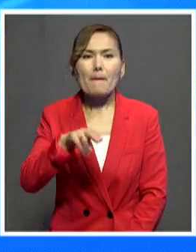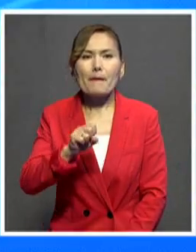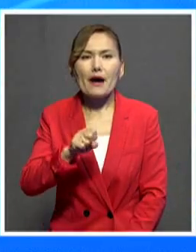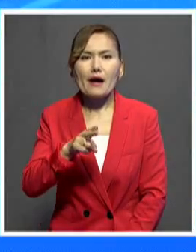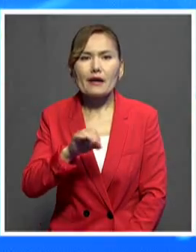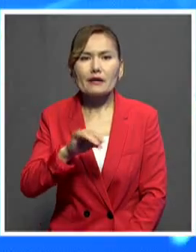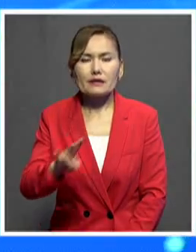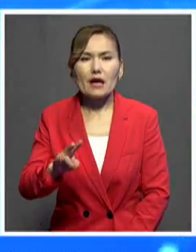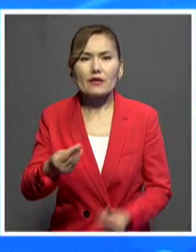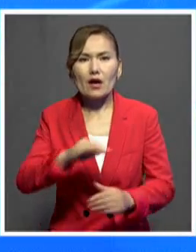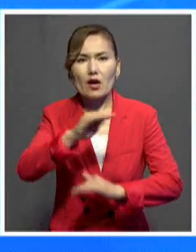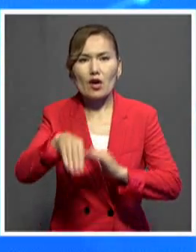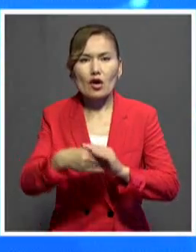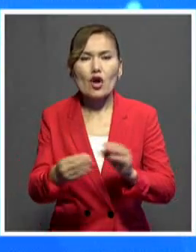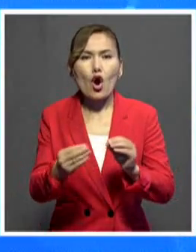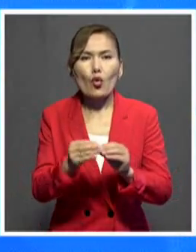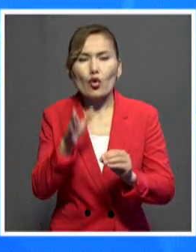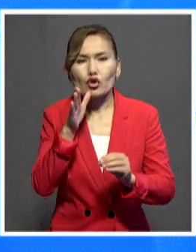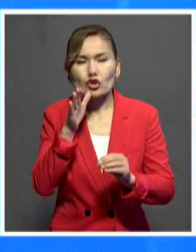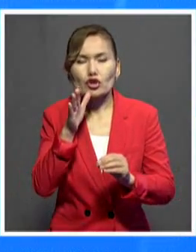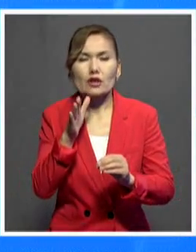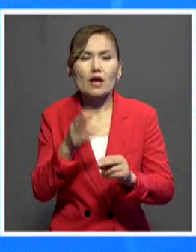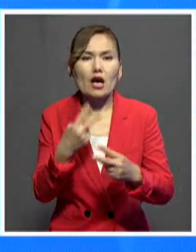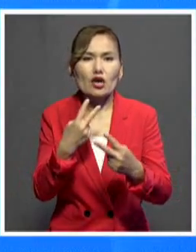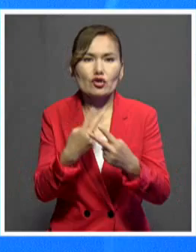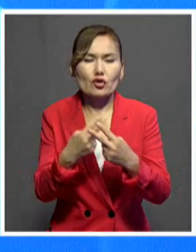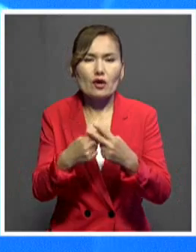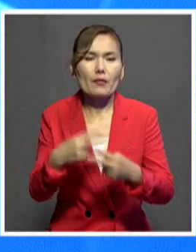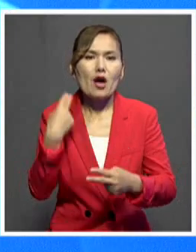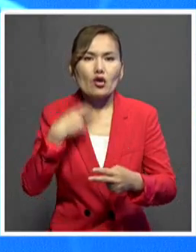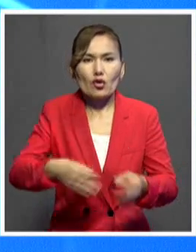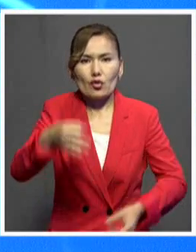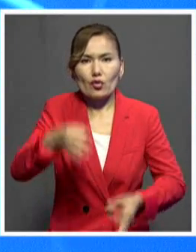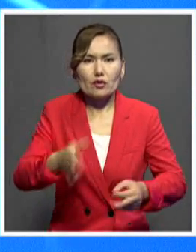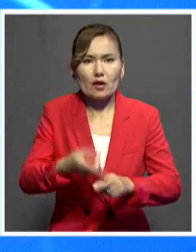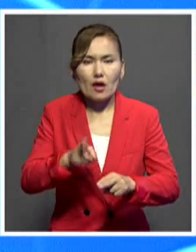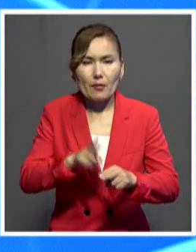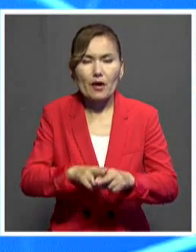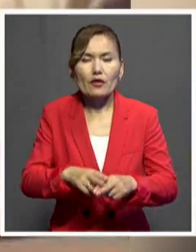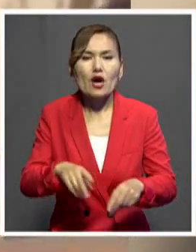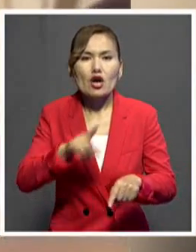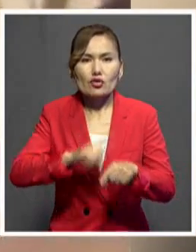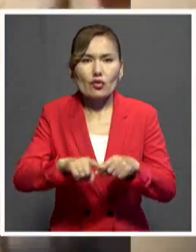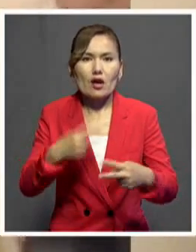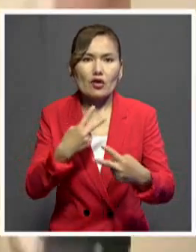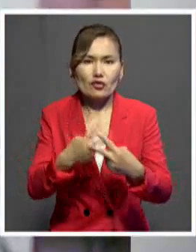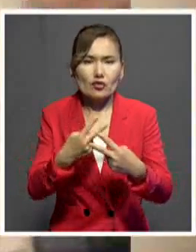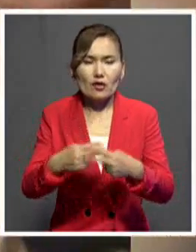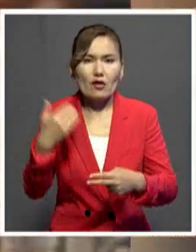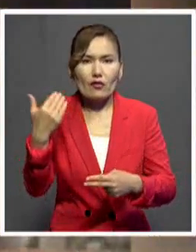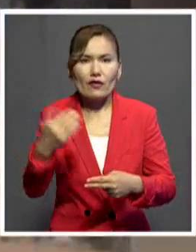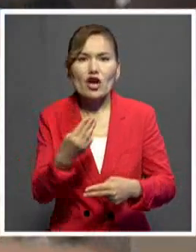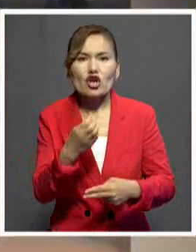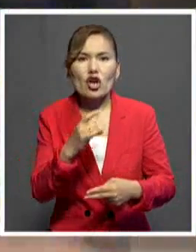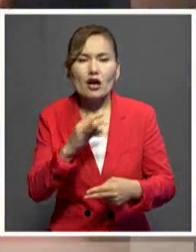Пәкістанда коррупция үшін 10 жылға сотталған экс-премьер Наваз Шариф Лондоннан еліне оралып жатыр. Туған жерінде оны түрме күтіп тұр. Шариф пен